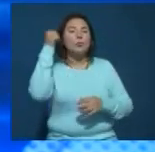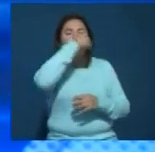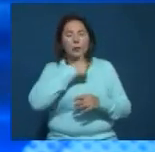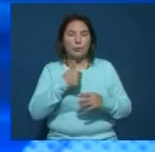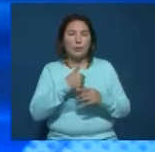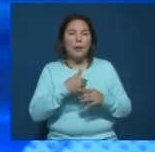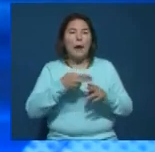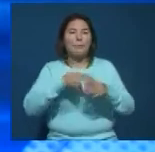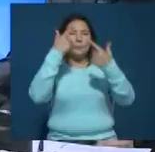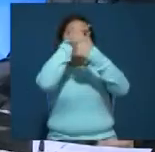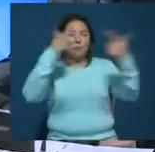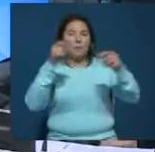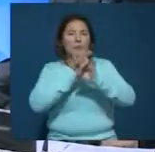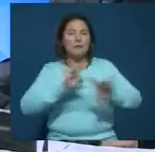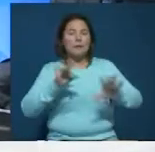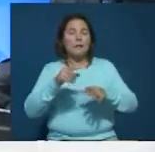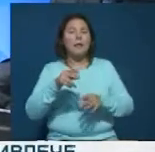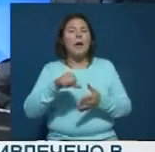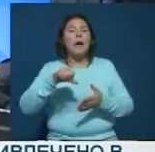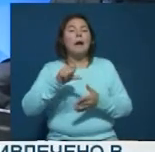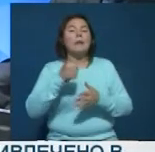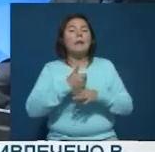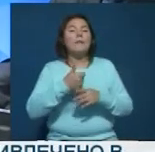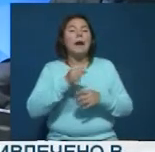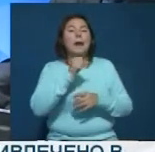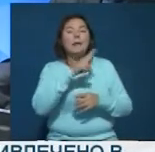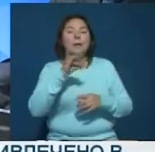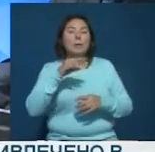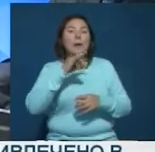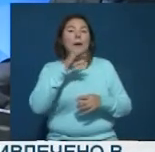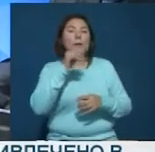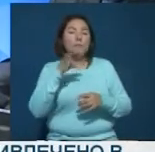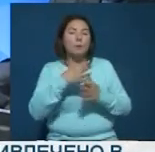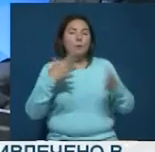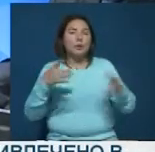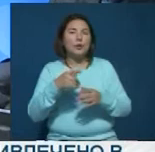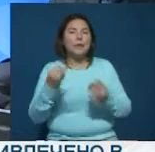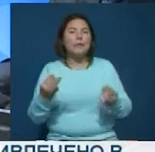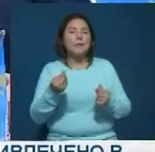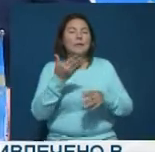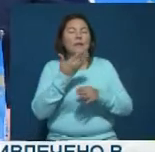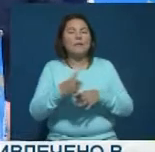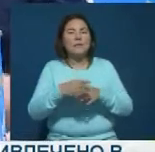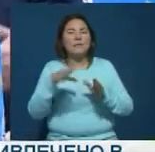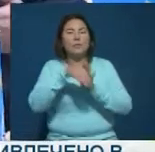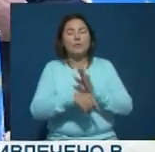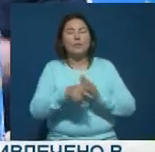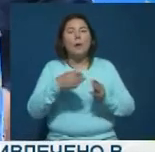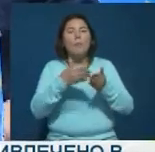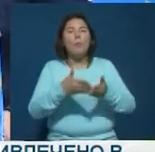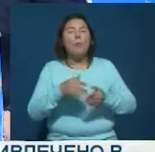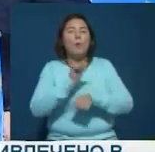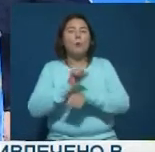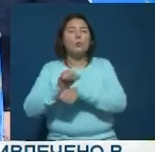годом. Об этом на брифинге сообщил аким Каракианского района Адельбек Даулбаев. Наибольшая часть инвестиций вложена в порт Курык. Кроме